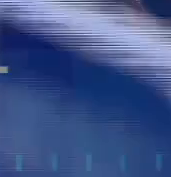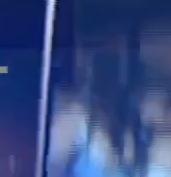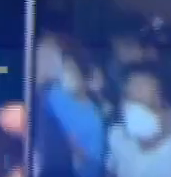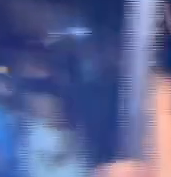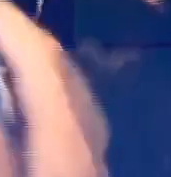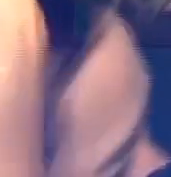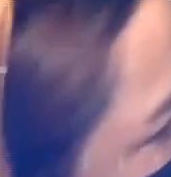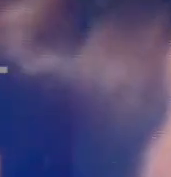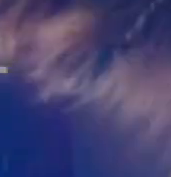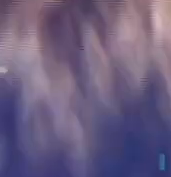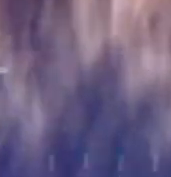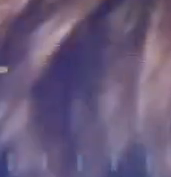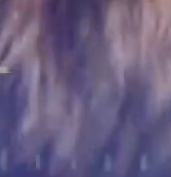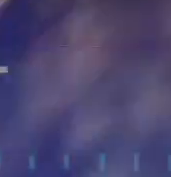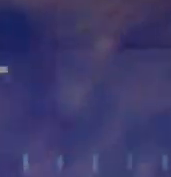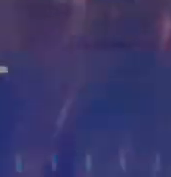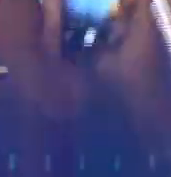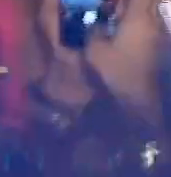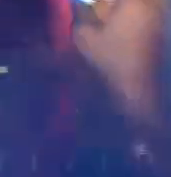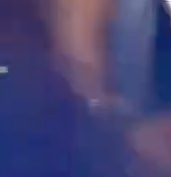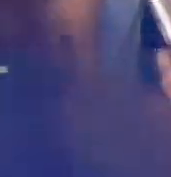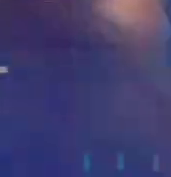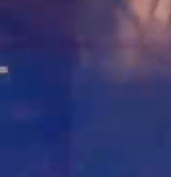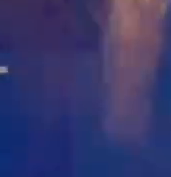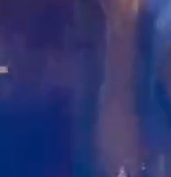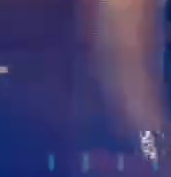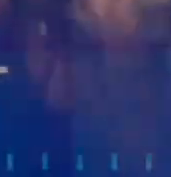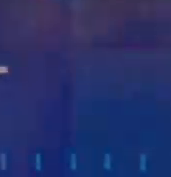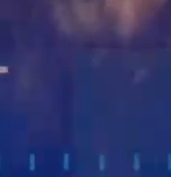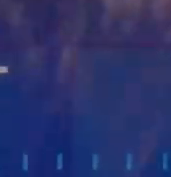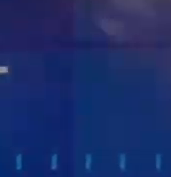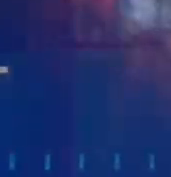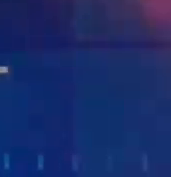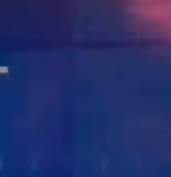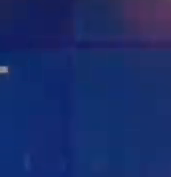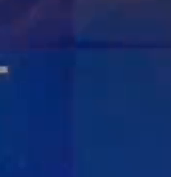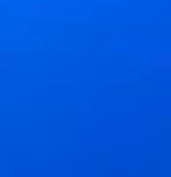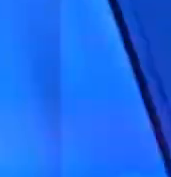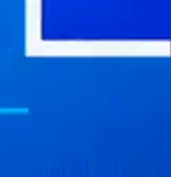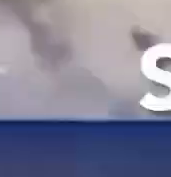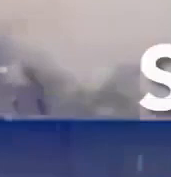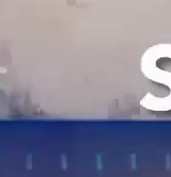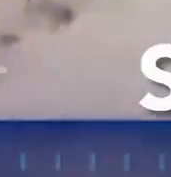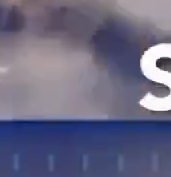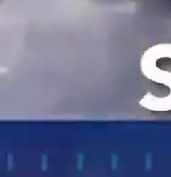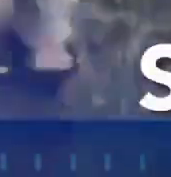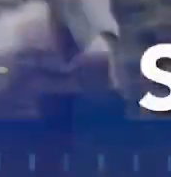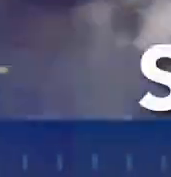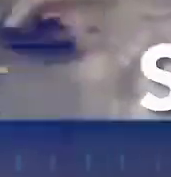alegasyon ng irregularidad sa eleksyon, ikukonsulta sa mga eksperto ng Company Vice President Lenny Robredo.